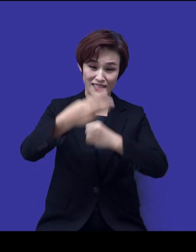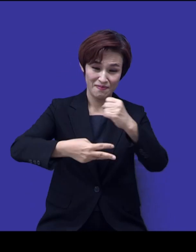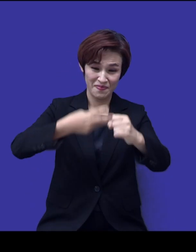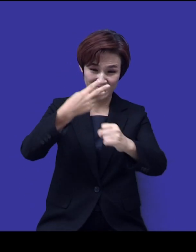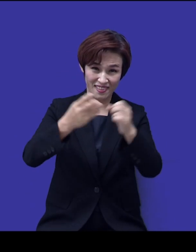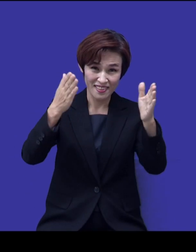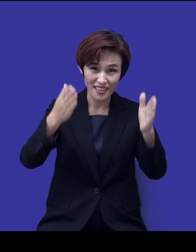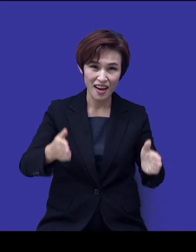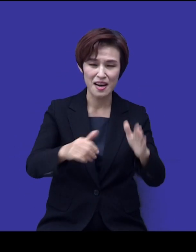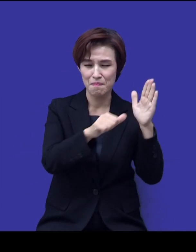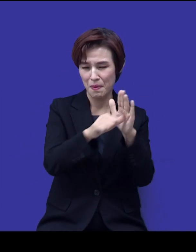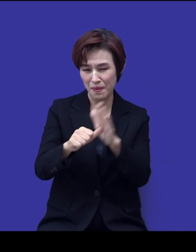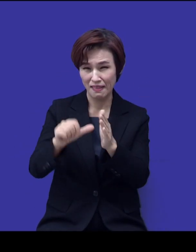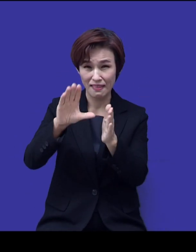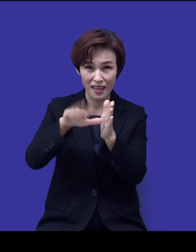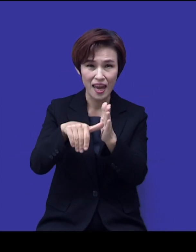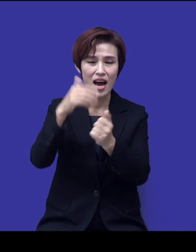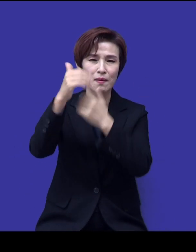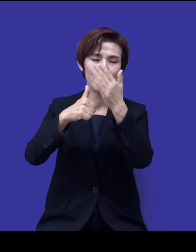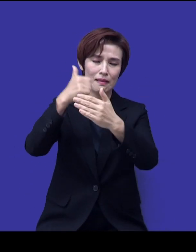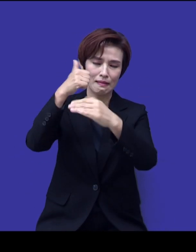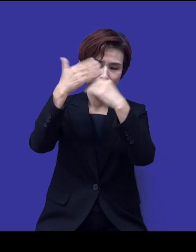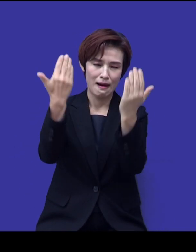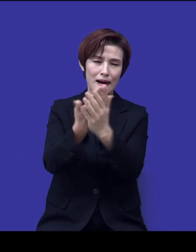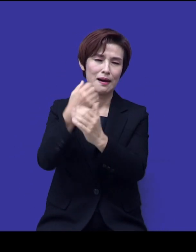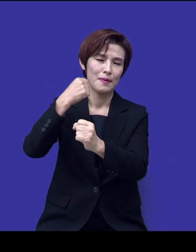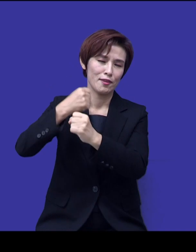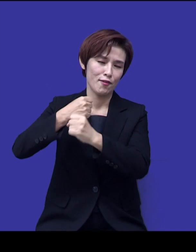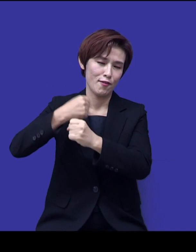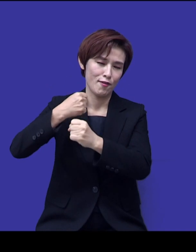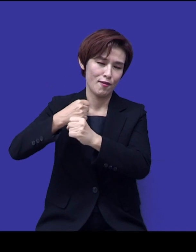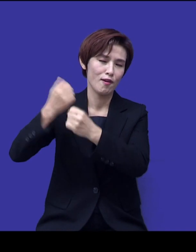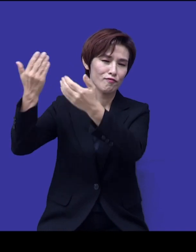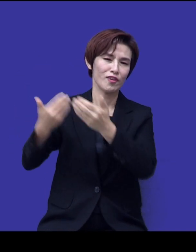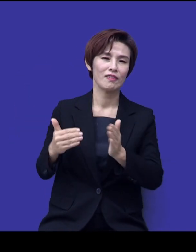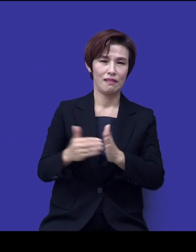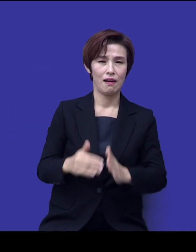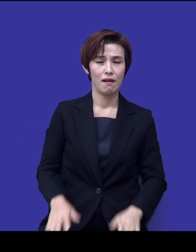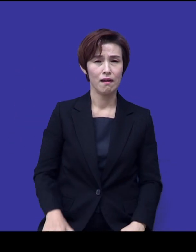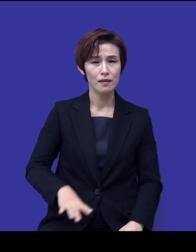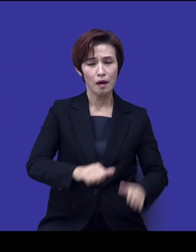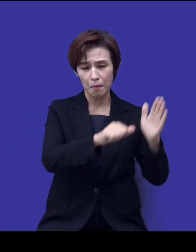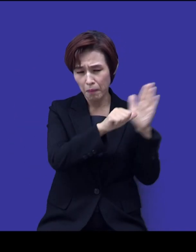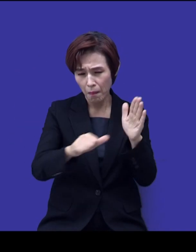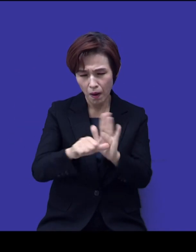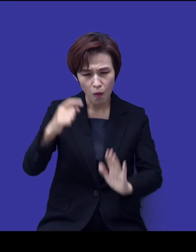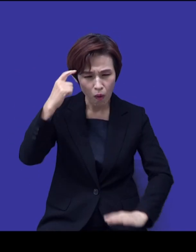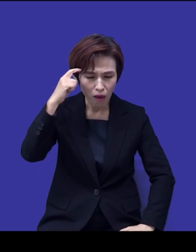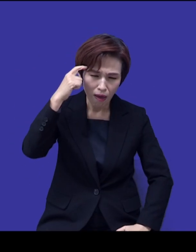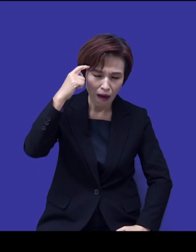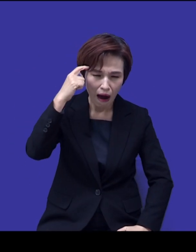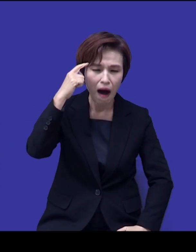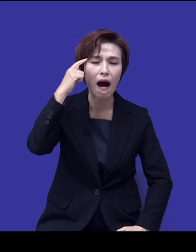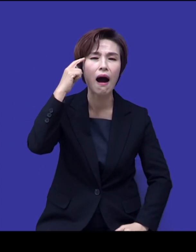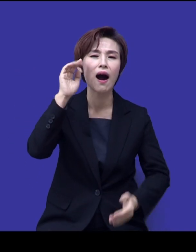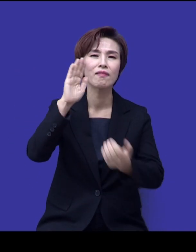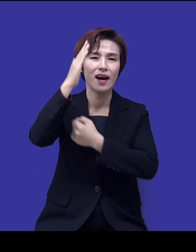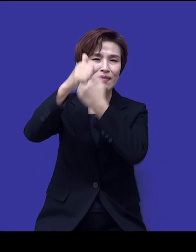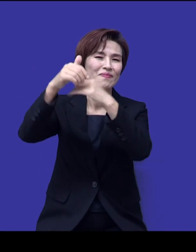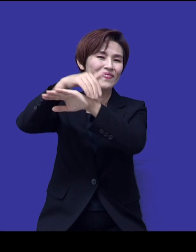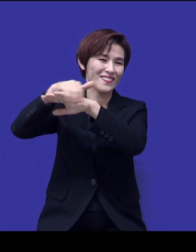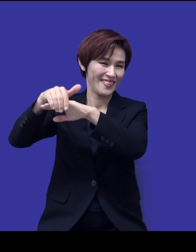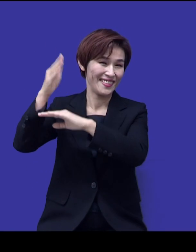시키셨던 뜻이죠. 근데 그 지금 생각하니까 그렇지만 그 당시에만 해도 그렇지 그렇지. 난 왜 이렇게 안 될까. 그렇지 그러셨겠죠. 그러셨겠죠. 예.